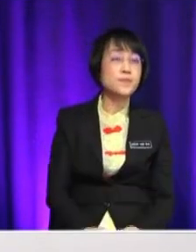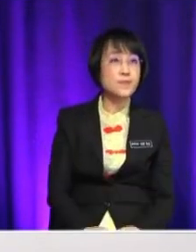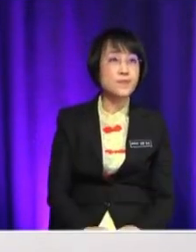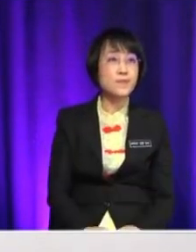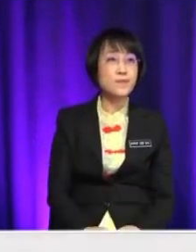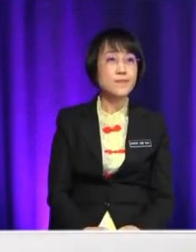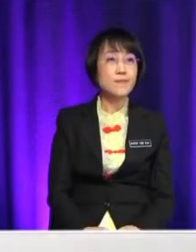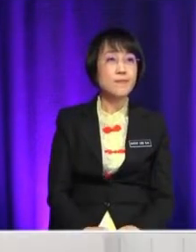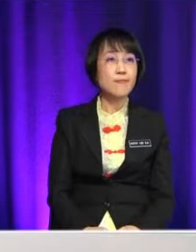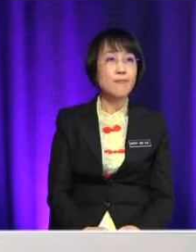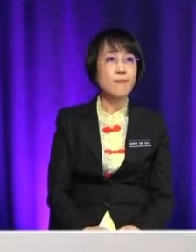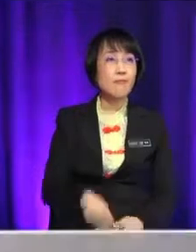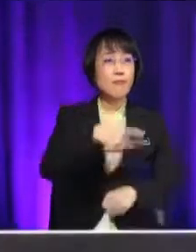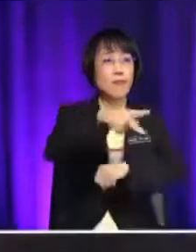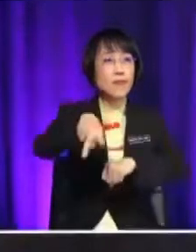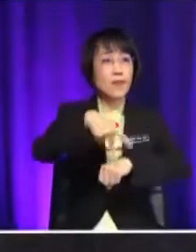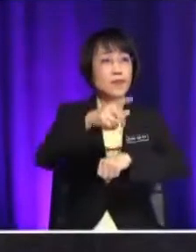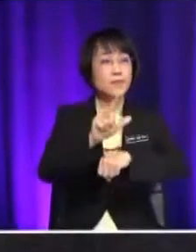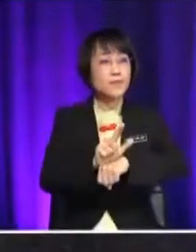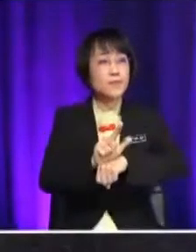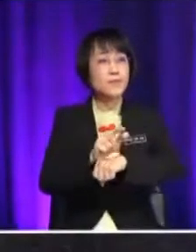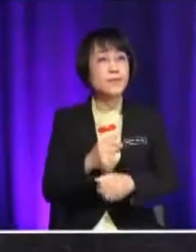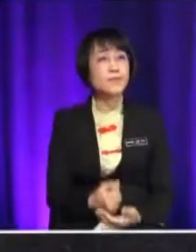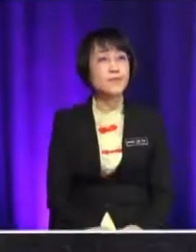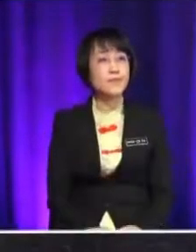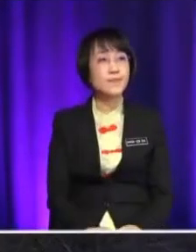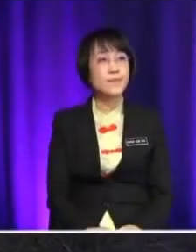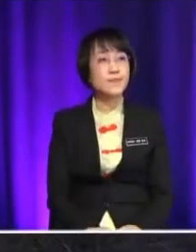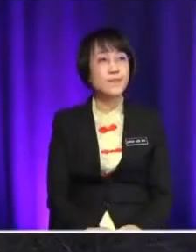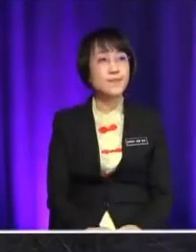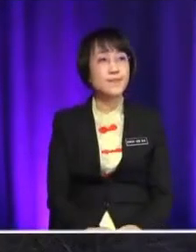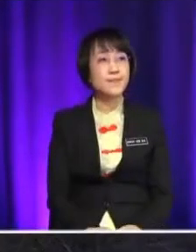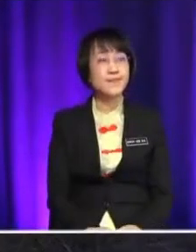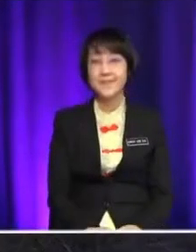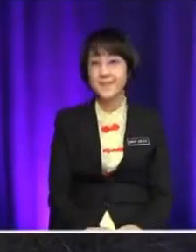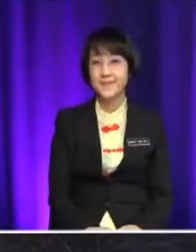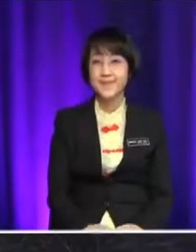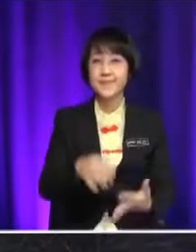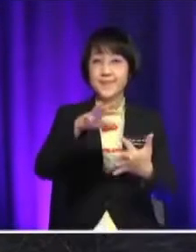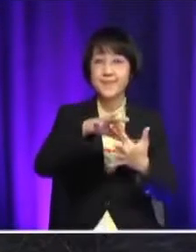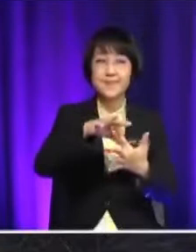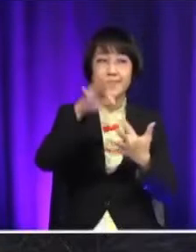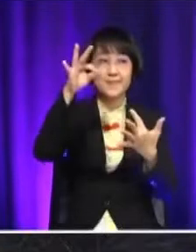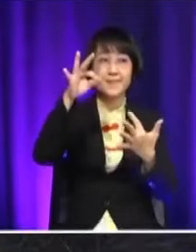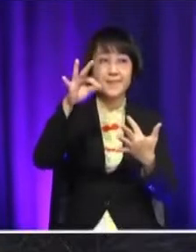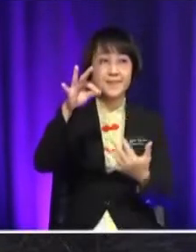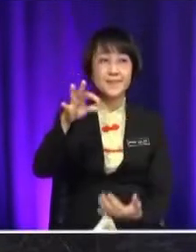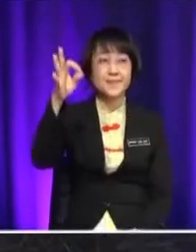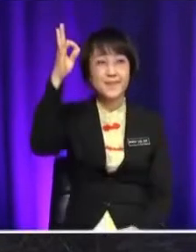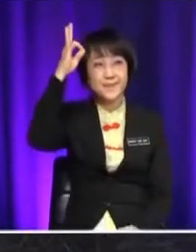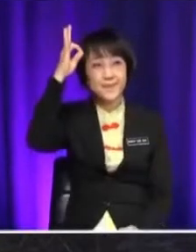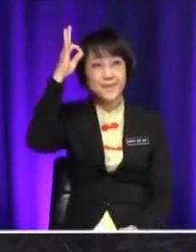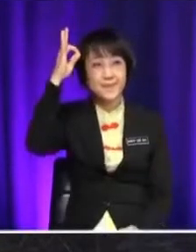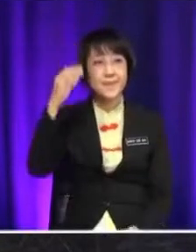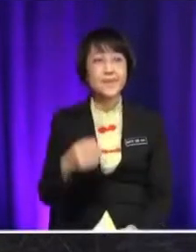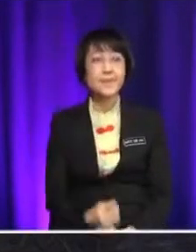tu, jom Cikgu, kita pilih murid. Siapa? Ya, saya nak pilih si baju merah, Faizrin lah. Silakan, Faizrin.